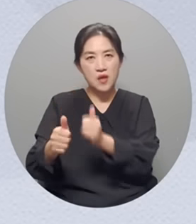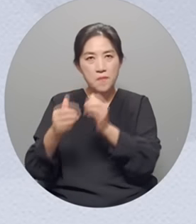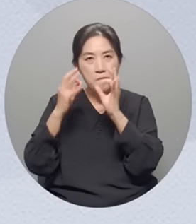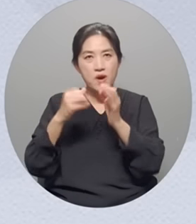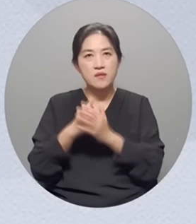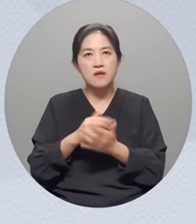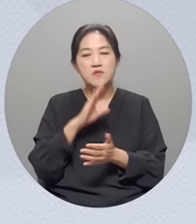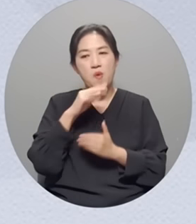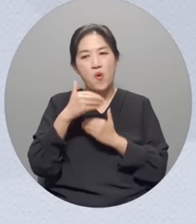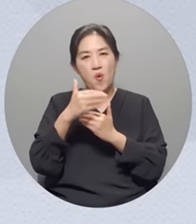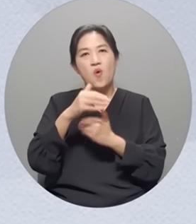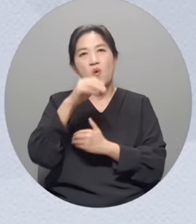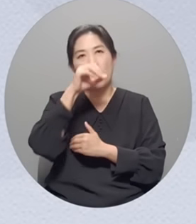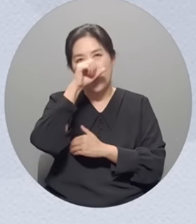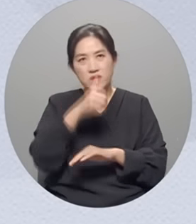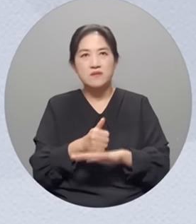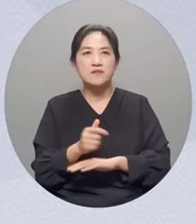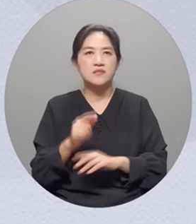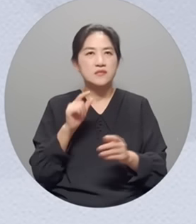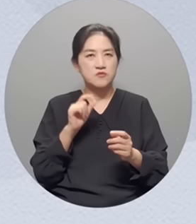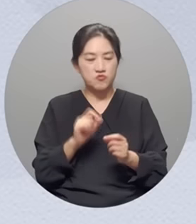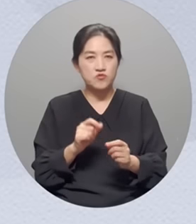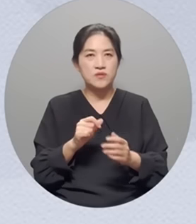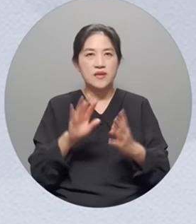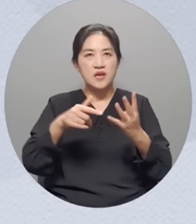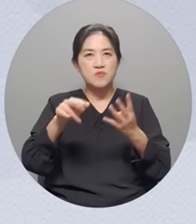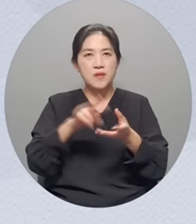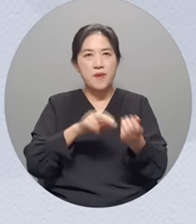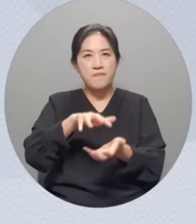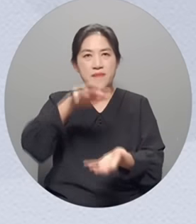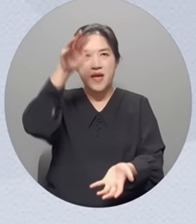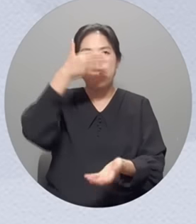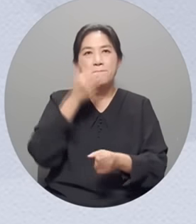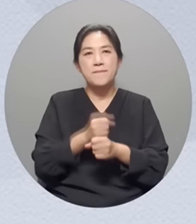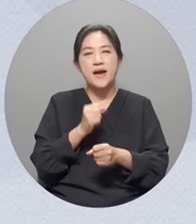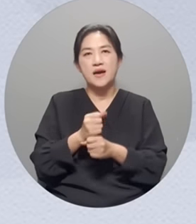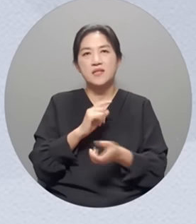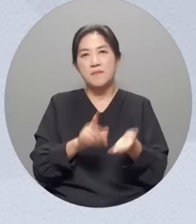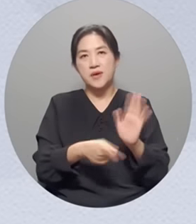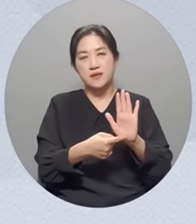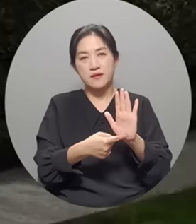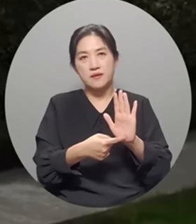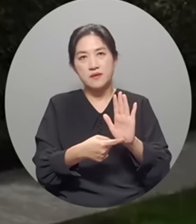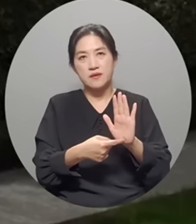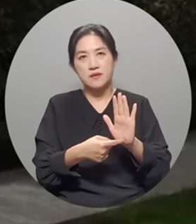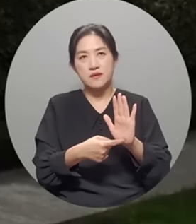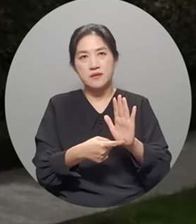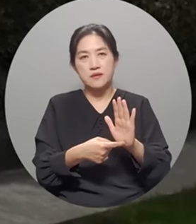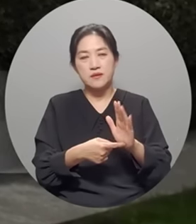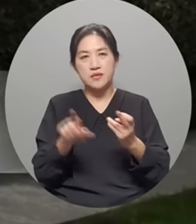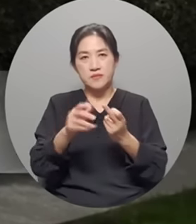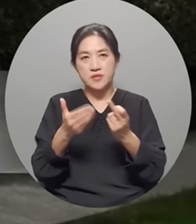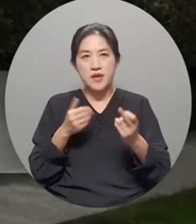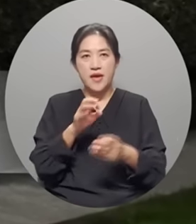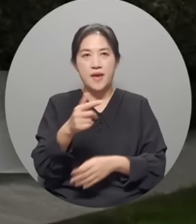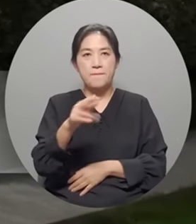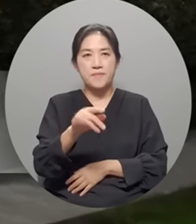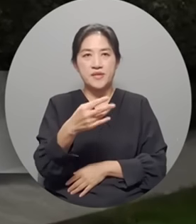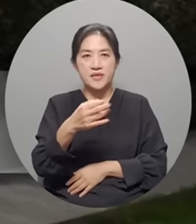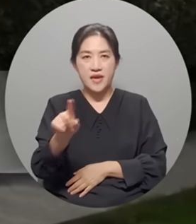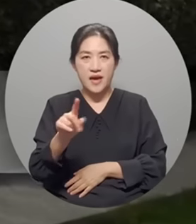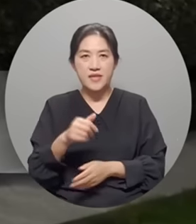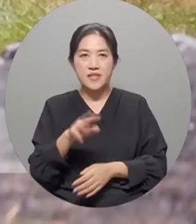유의미한 진전을 확보했다면서 4분기 중 판매 확대가 가능할 것이라고 밝혔습니다. 연내에 엔비디아의